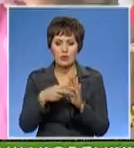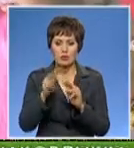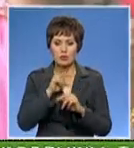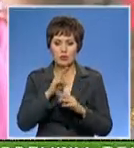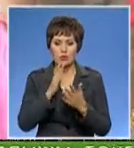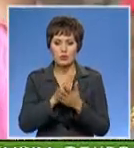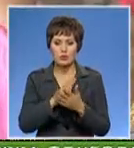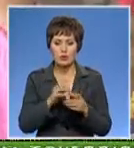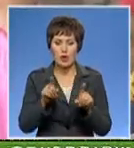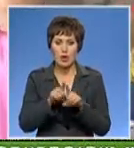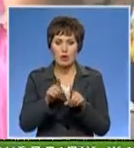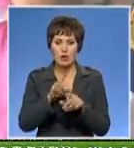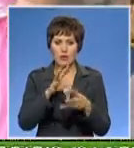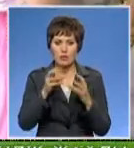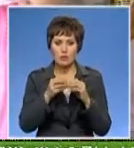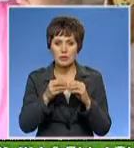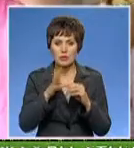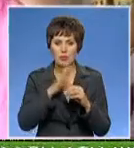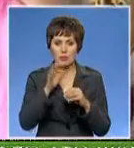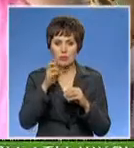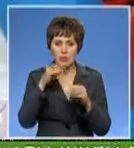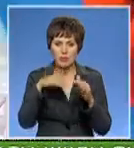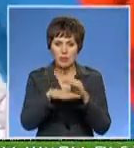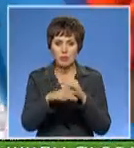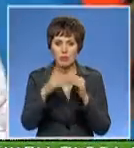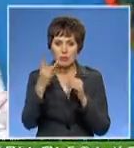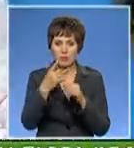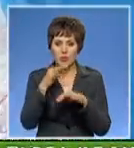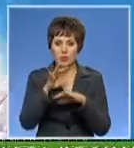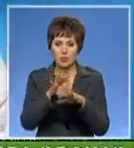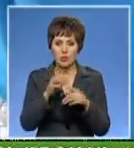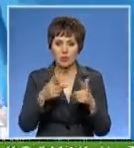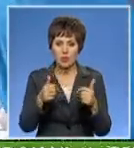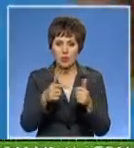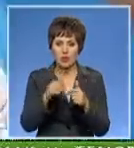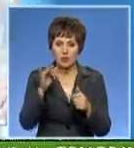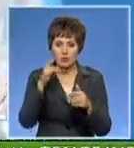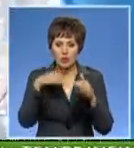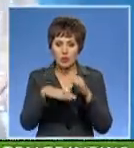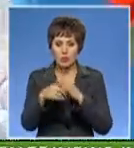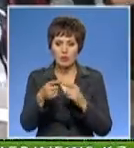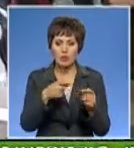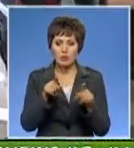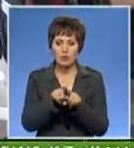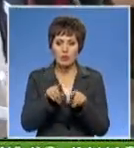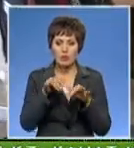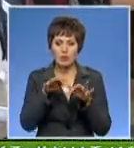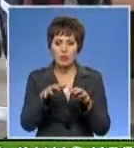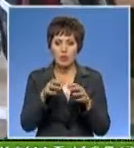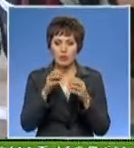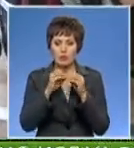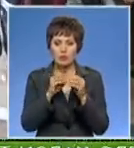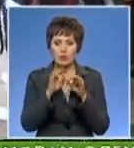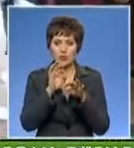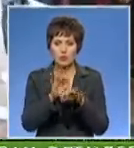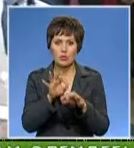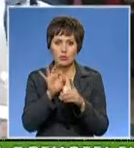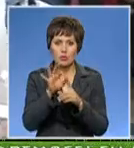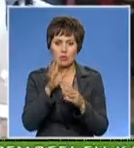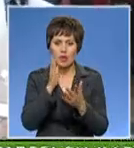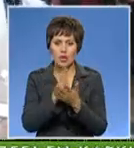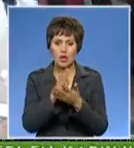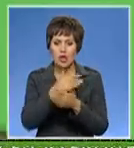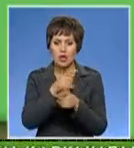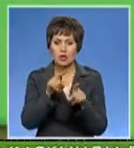отырамыз. Мұндай қайырымдылық кеші метрополитенде алғаш рет ұйымдастырылуда. Енді метро басшылығы мұндай шараларды жиі өткізіп отыруды көздеуде.